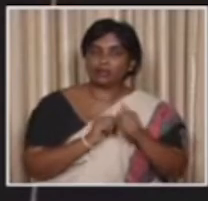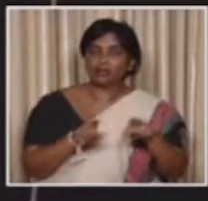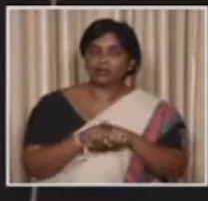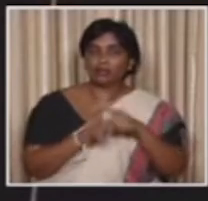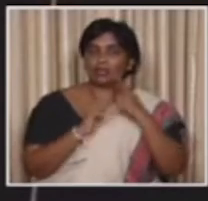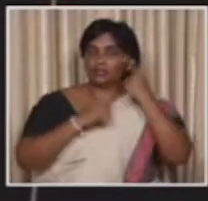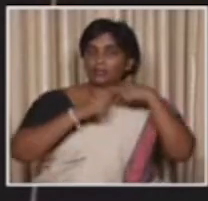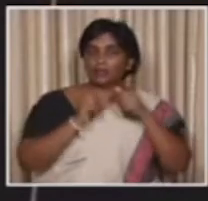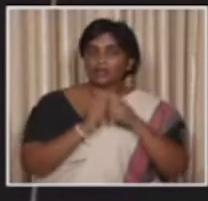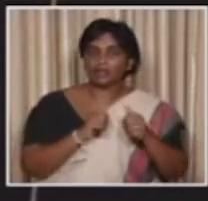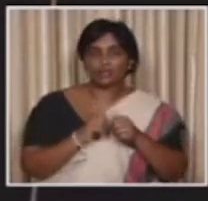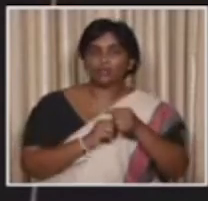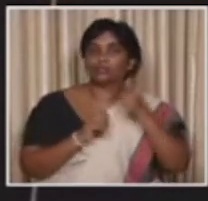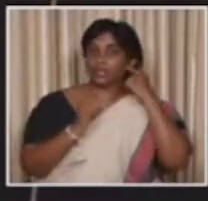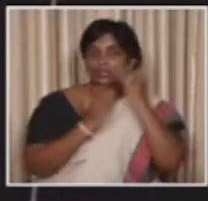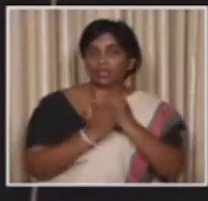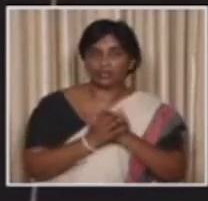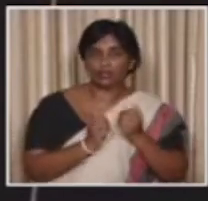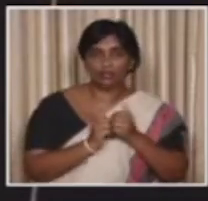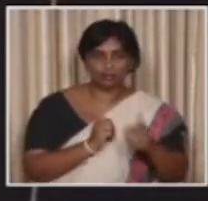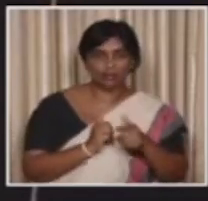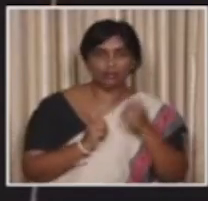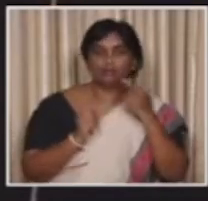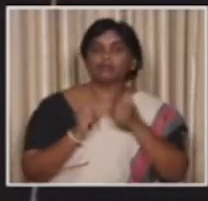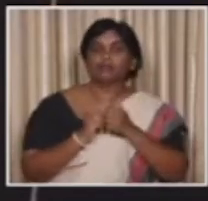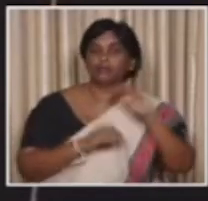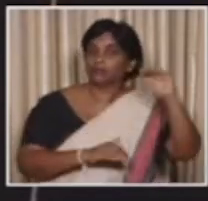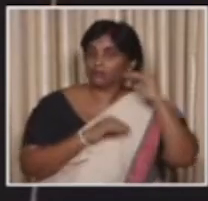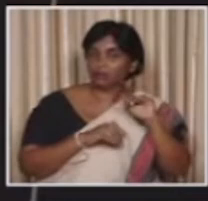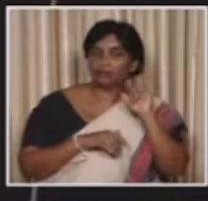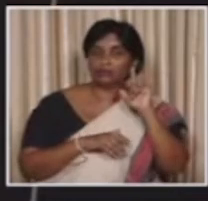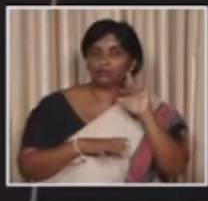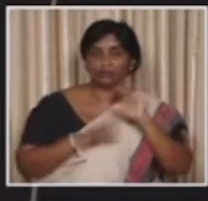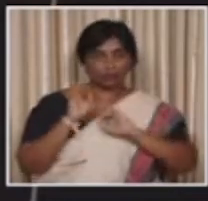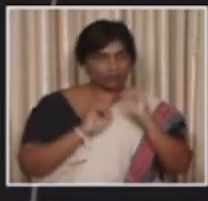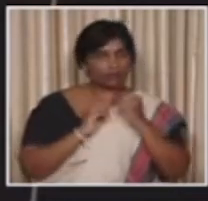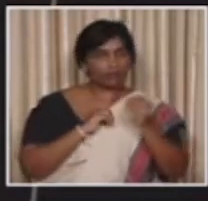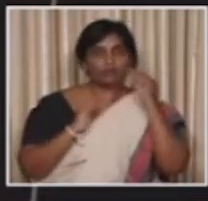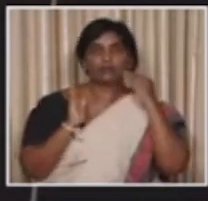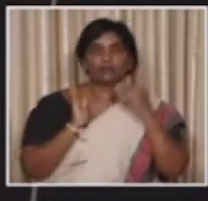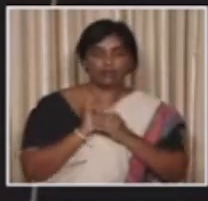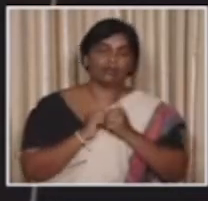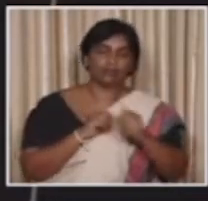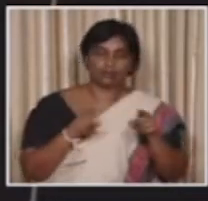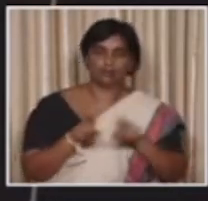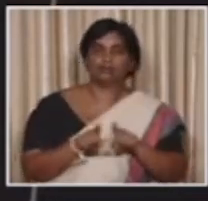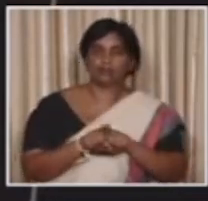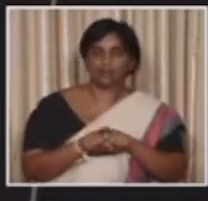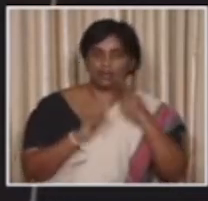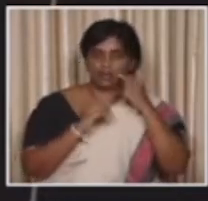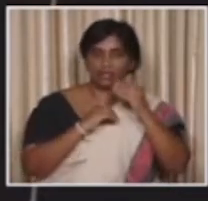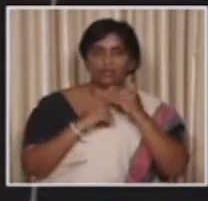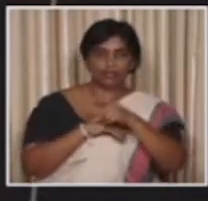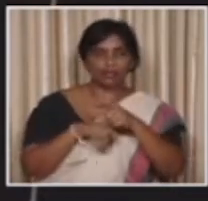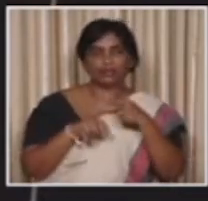නැහැ. ජනාධිපතිතුමනි ඒ විතරක් නෙවෙයි ආනයන කරුව ගත්තදින් 175ක් බදු ගෙවන්නේ නැහැ. ඒ නිසා මේ තියෙන මිනිස්සුගෙන් ගන්න අපි